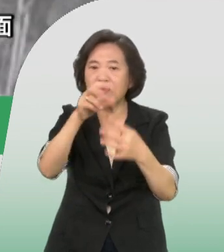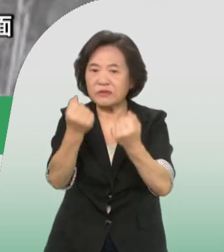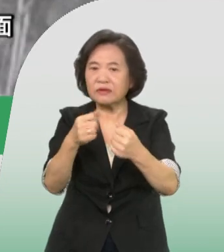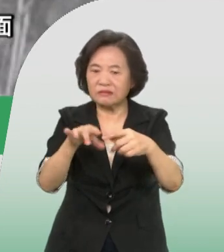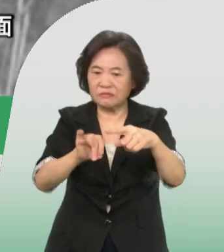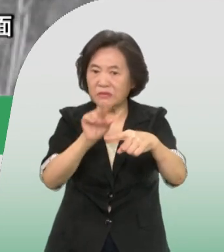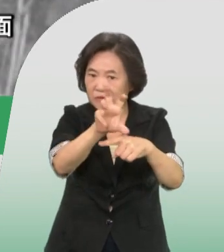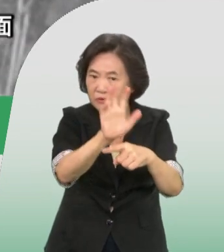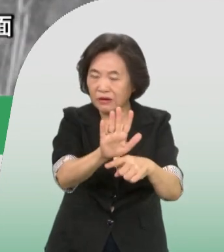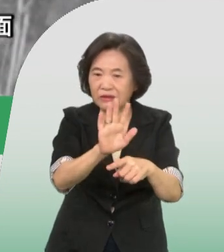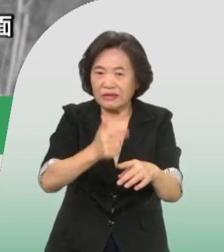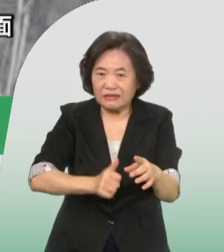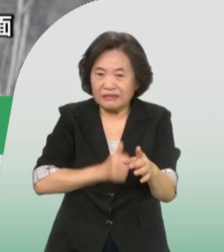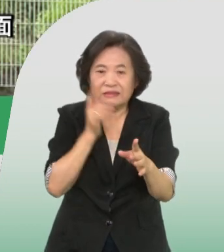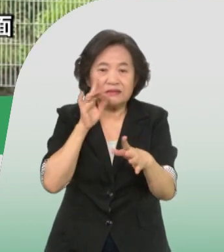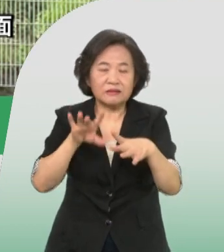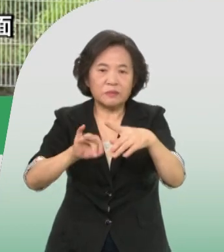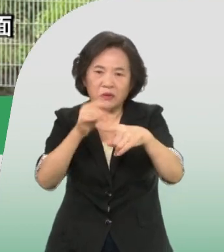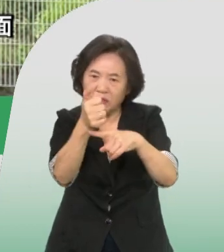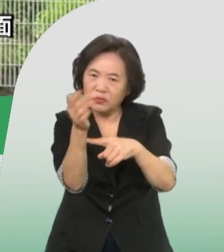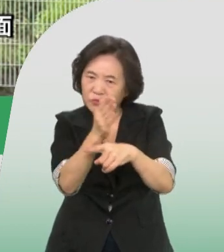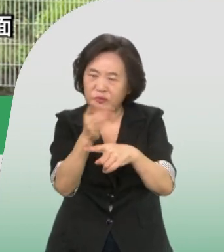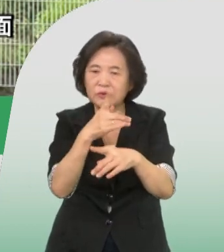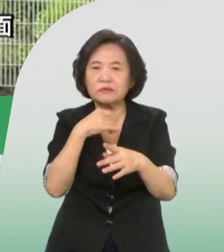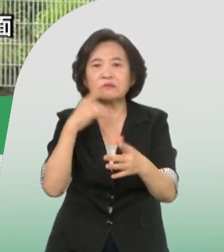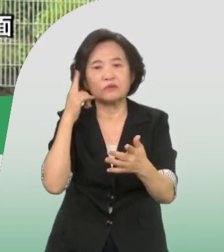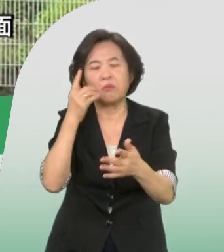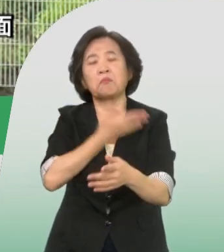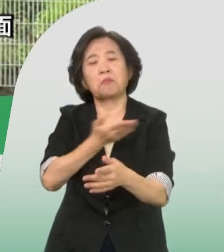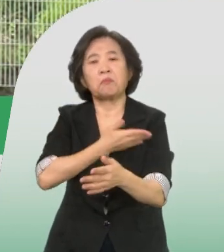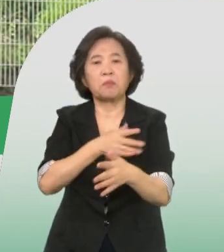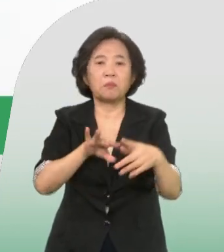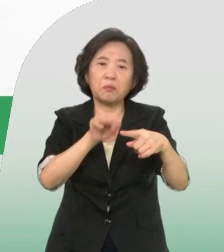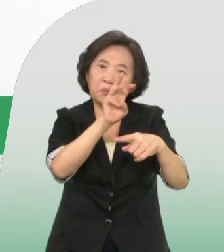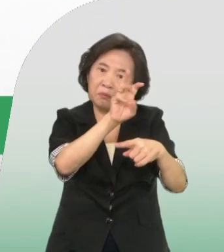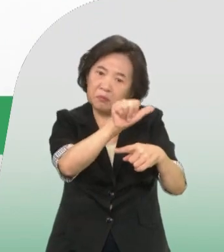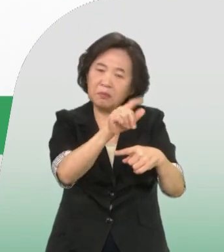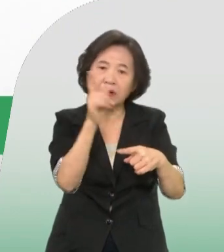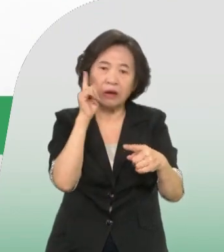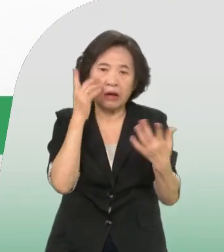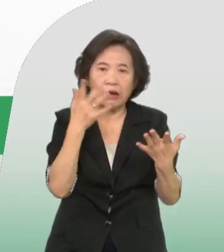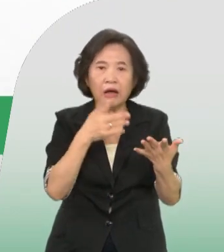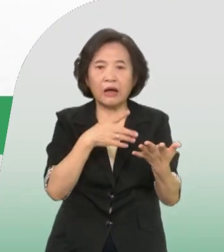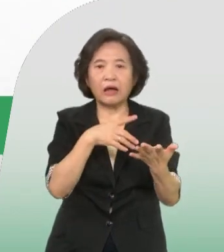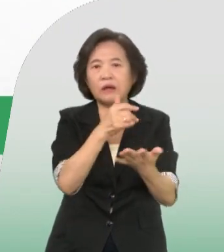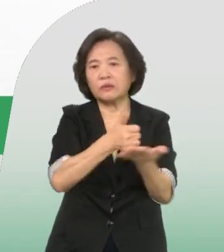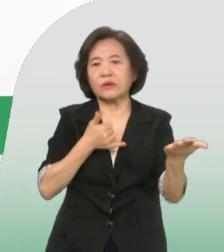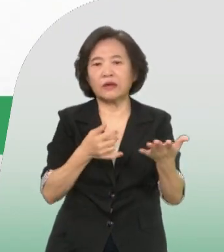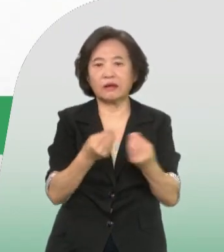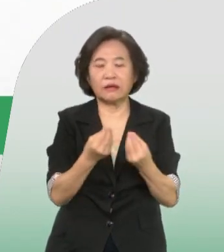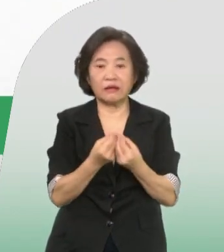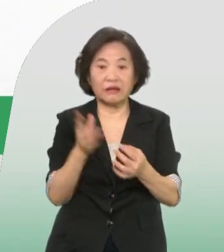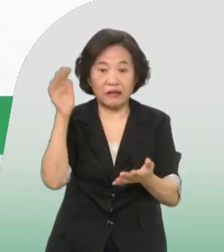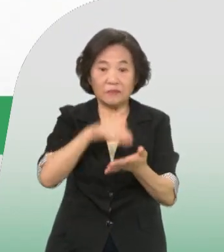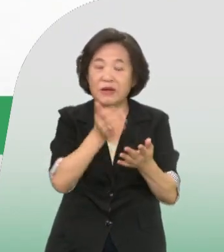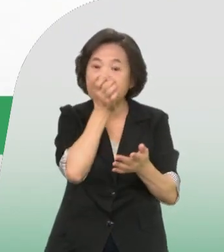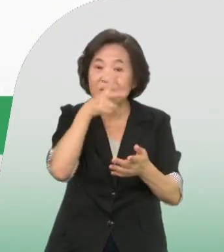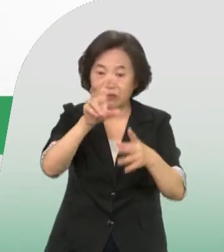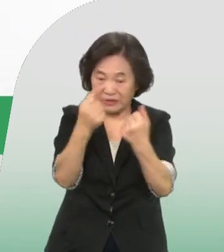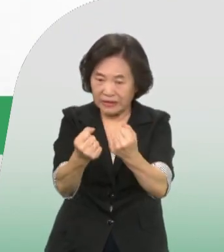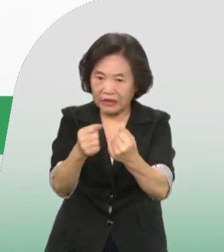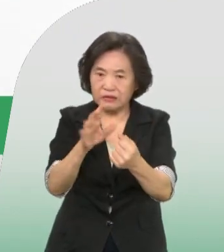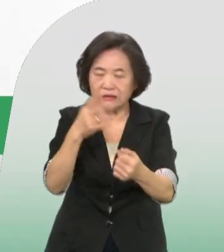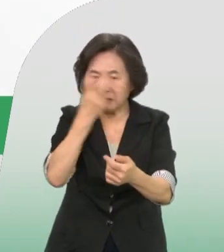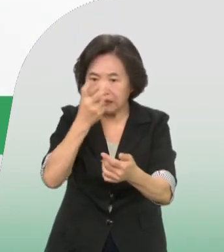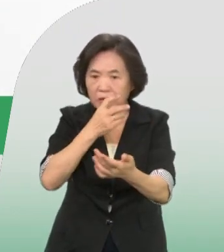体，三加那三项五个案件收到保障。 有蛮多在这个乐趣的暗藏，最后审查是通过的，然后